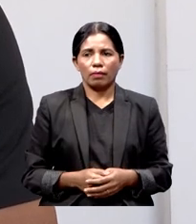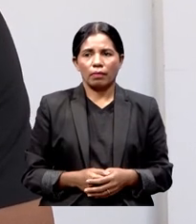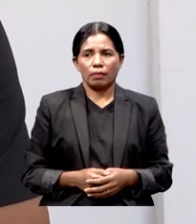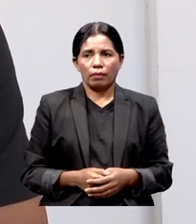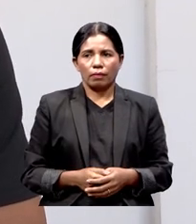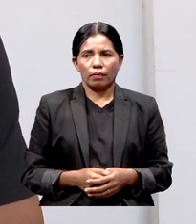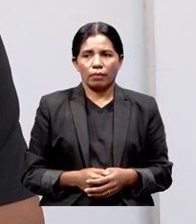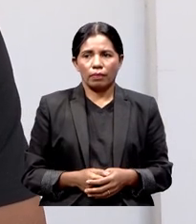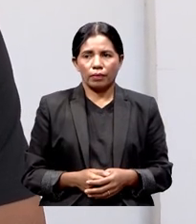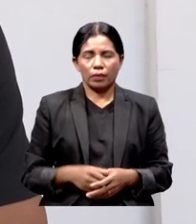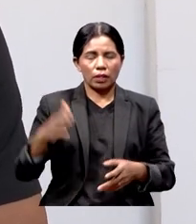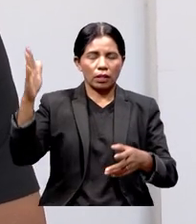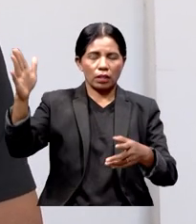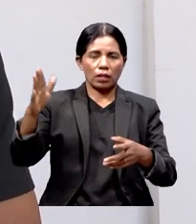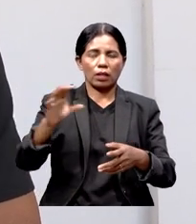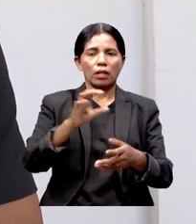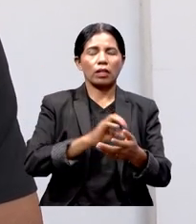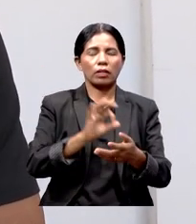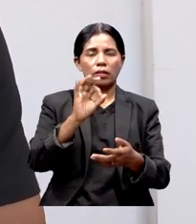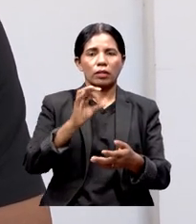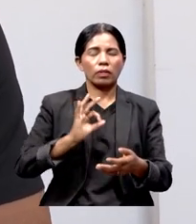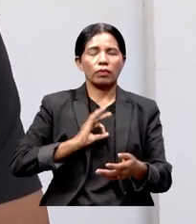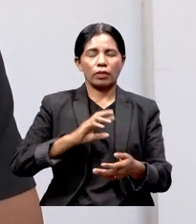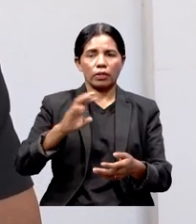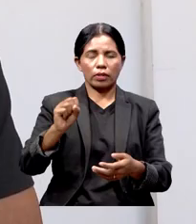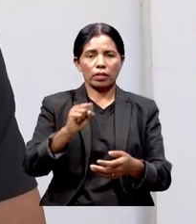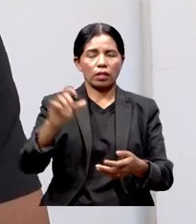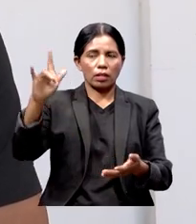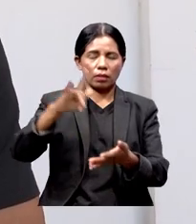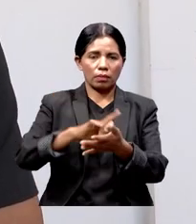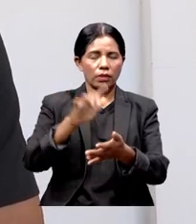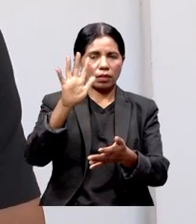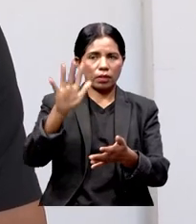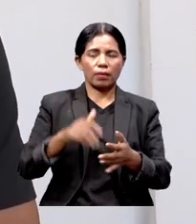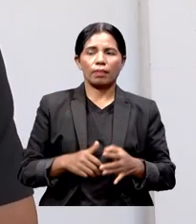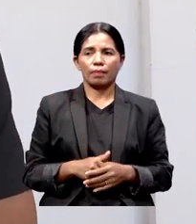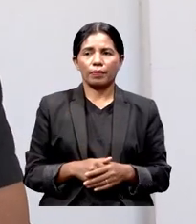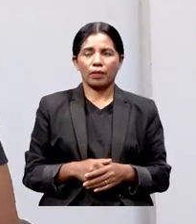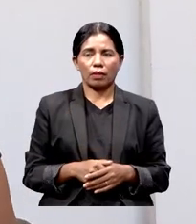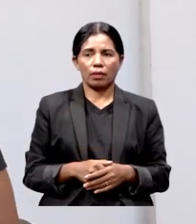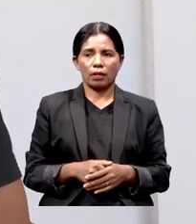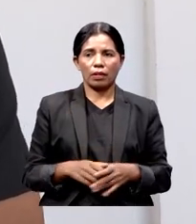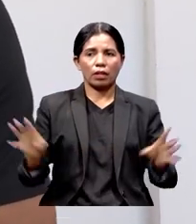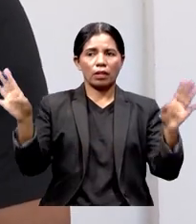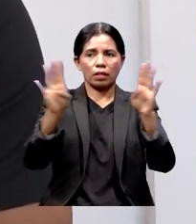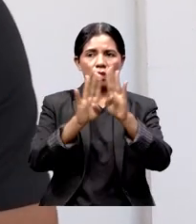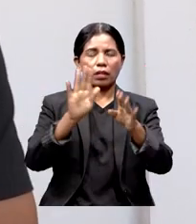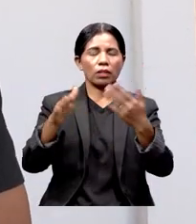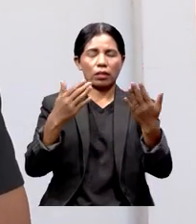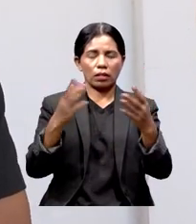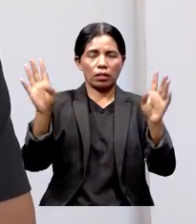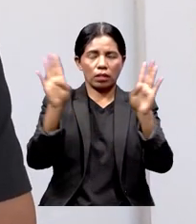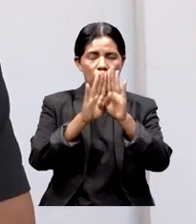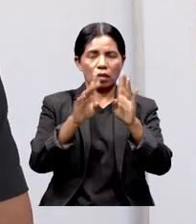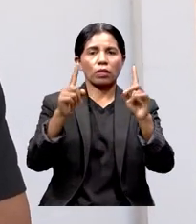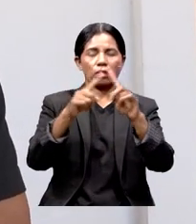ia Flores ia aeroporto Lima inclui aeroporto La Bombazo nebe maka taka total até agora